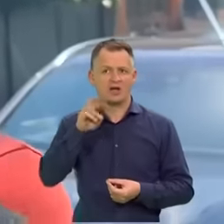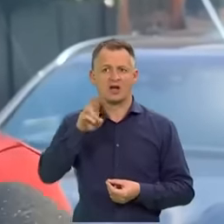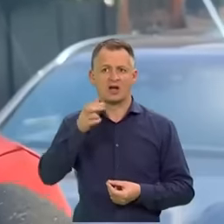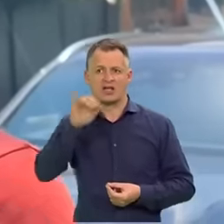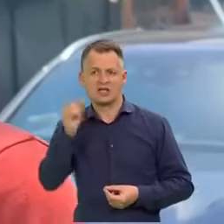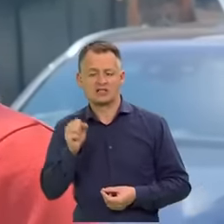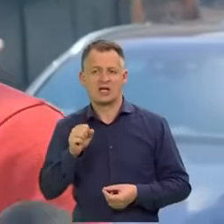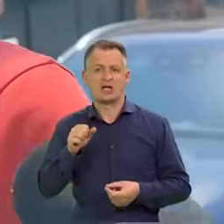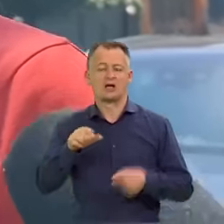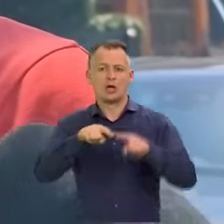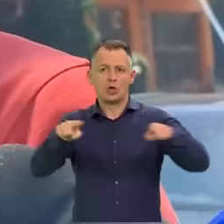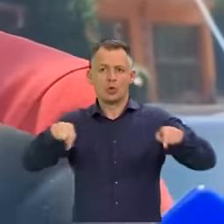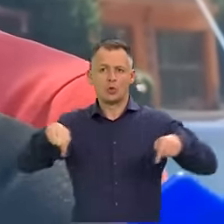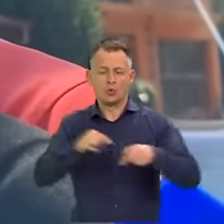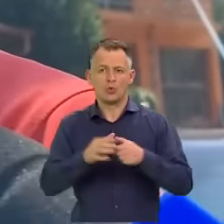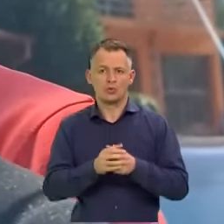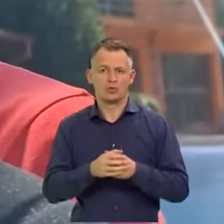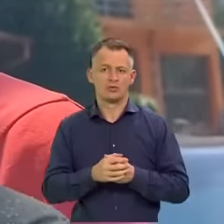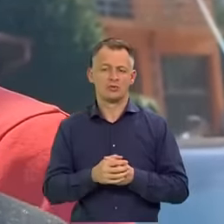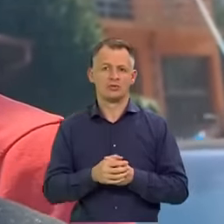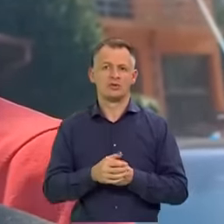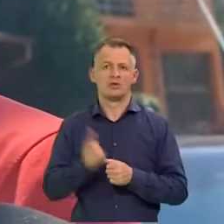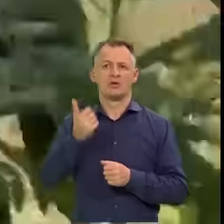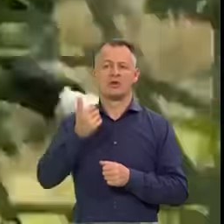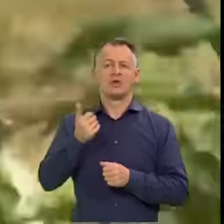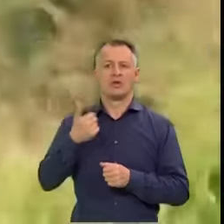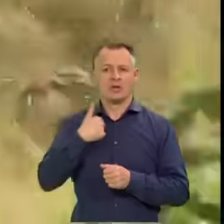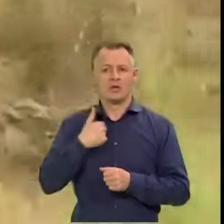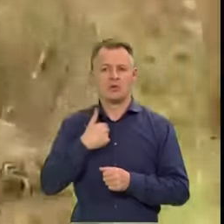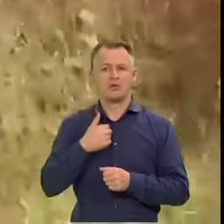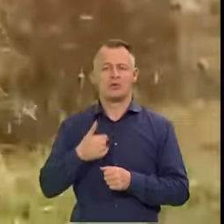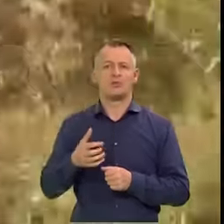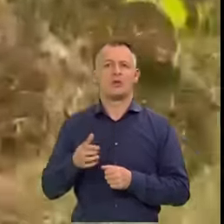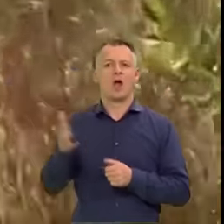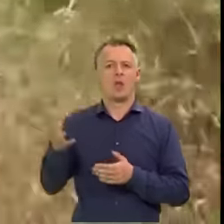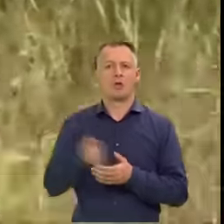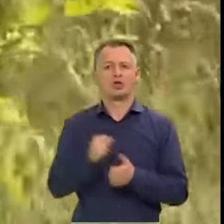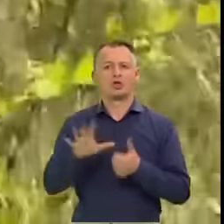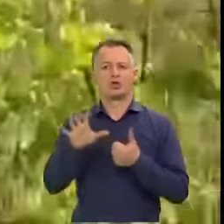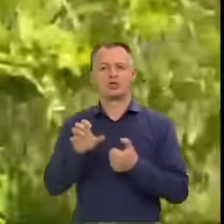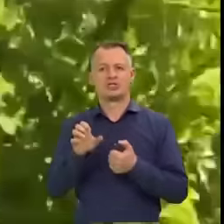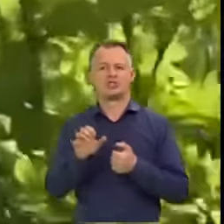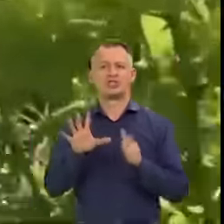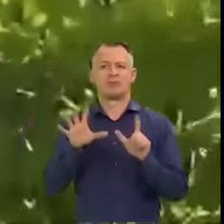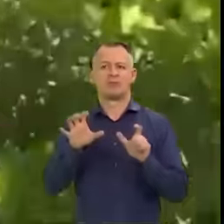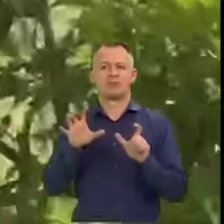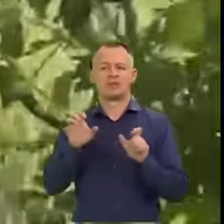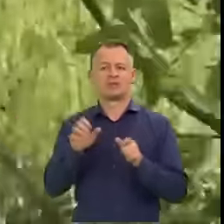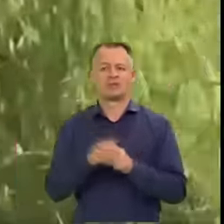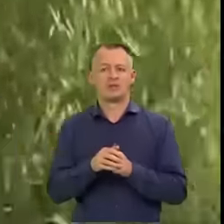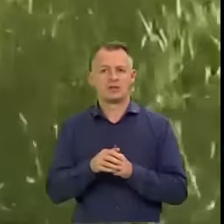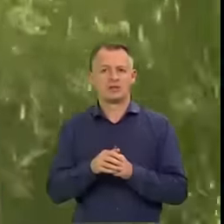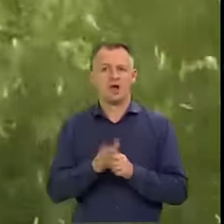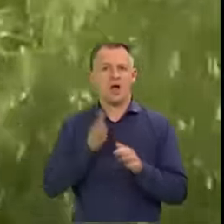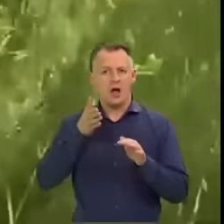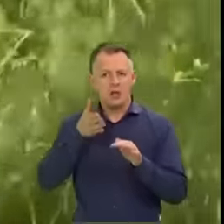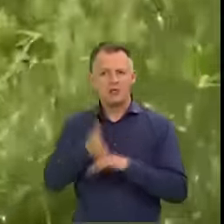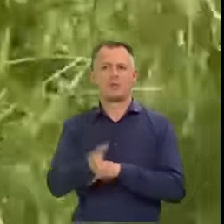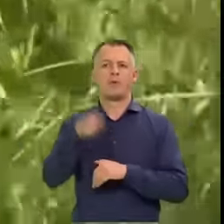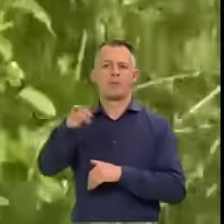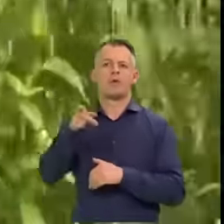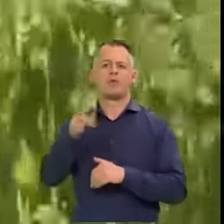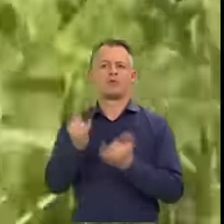dar eu am găsit când am căutat cu organ de poliție, am luat-o aproape 60-70 de inși și am luat-o pe mărăcini